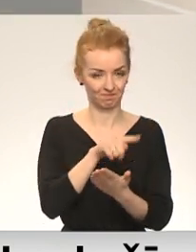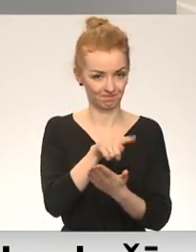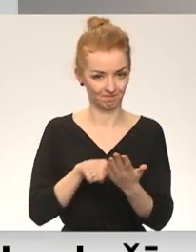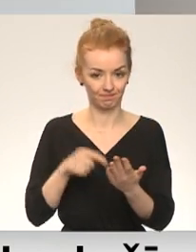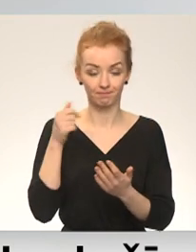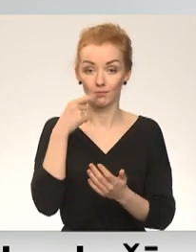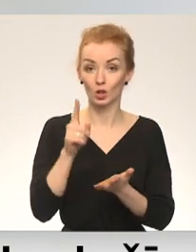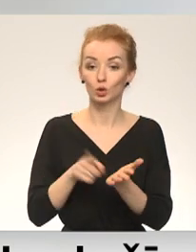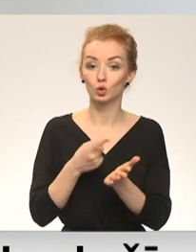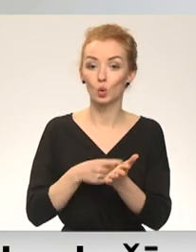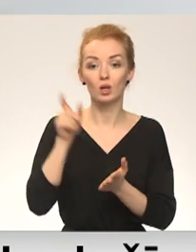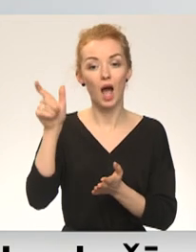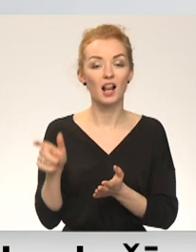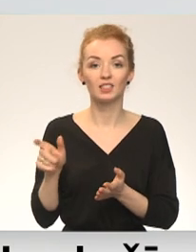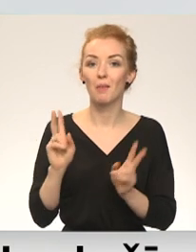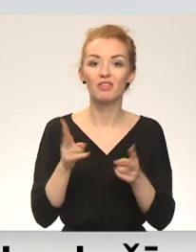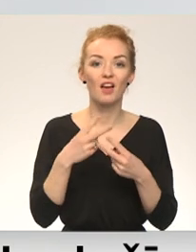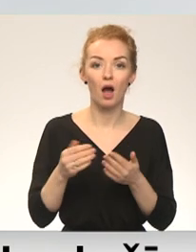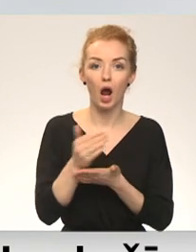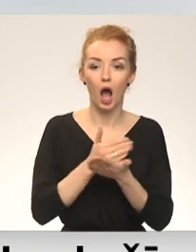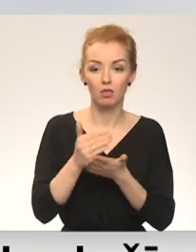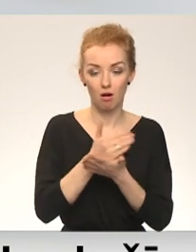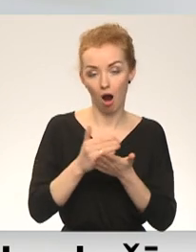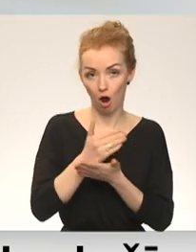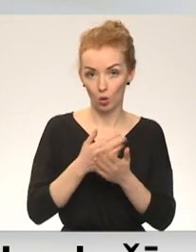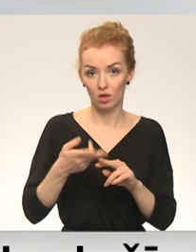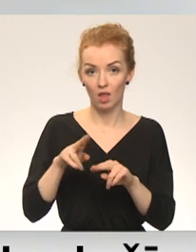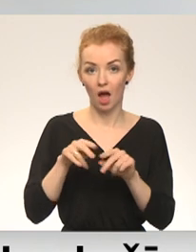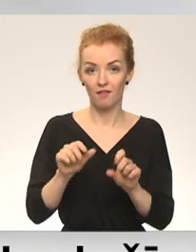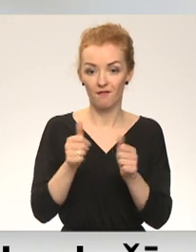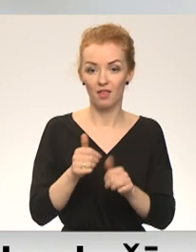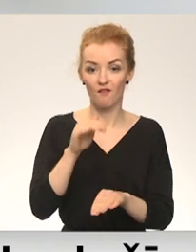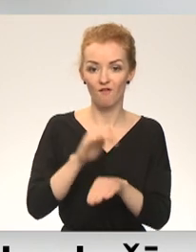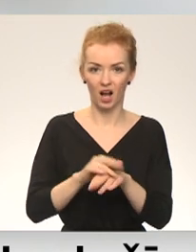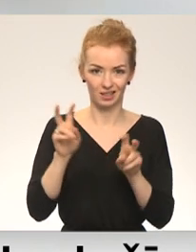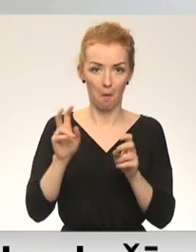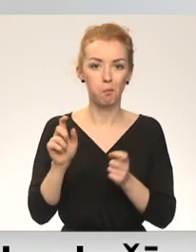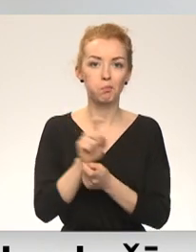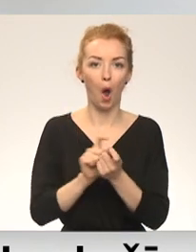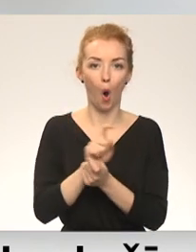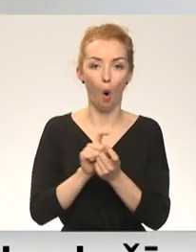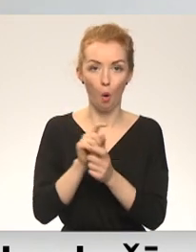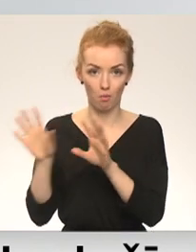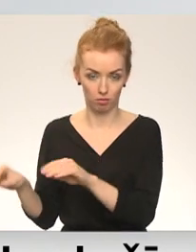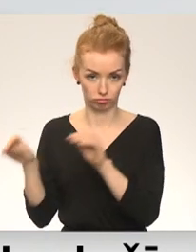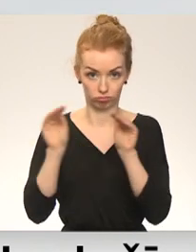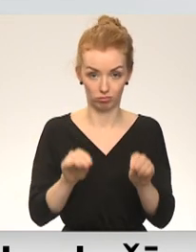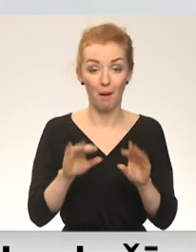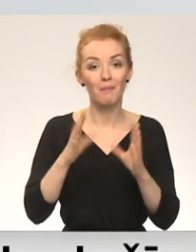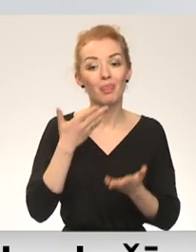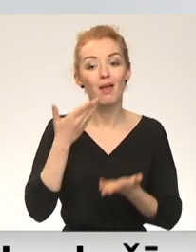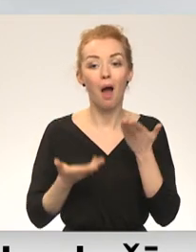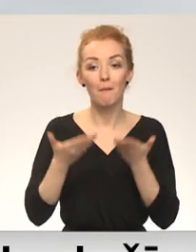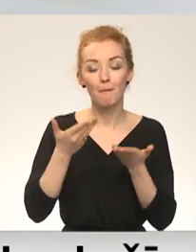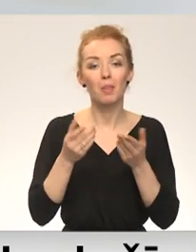Žurnālistam ir nevis jāatkārto tāda veida, faktiski baumām līdzīgi apgalvojumi, bet jāmēģina